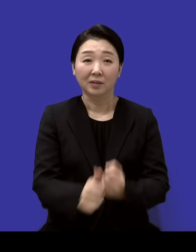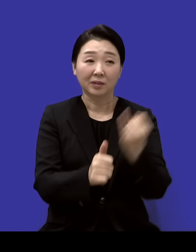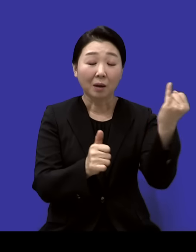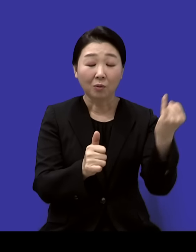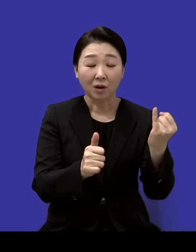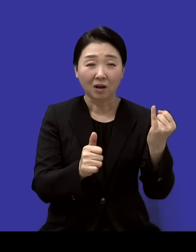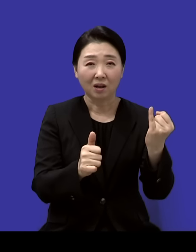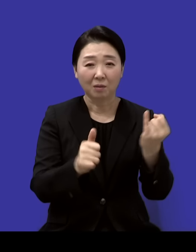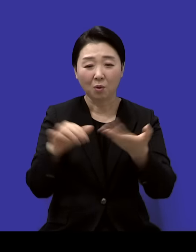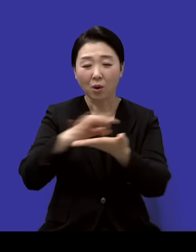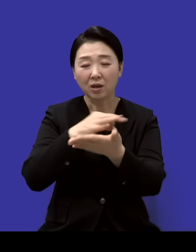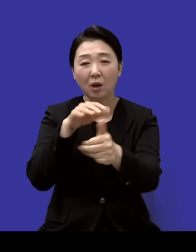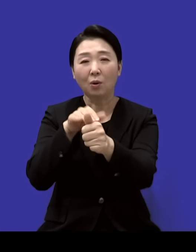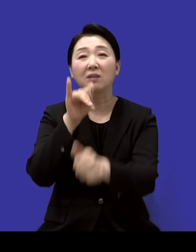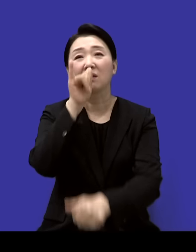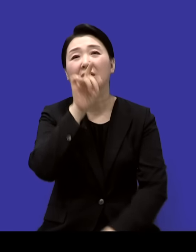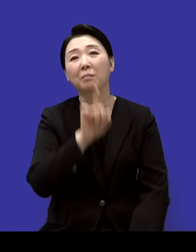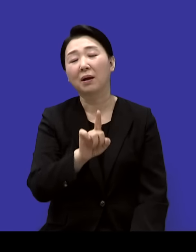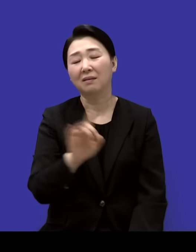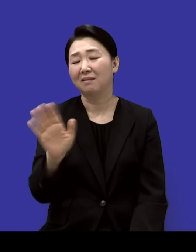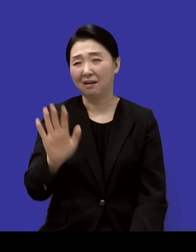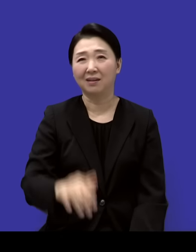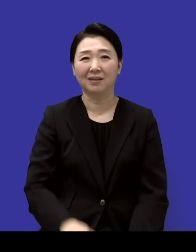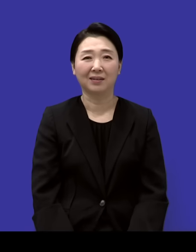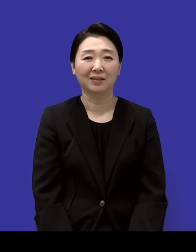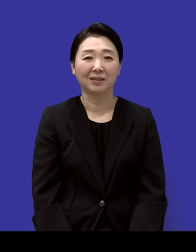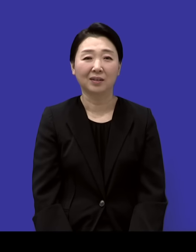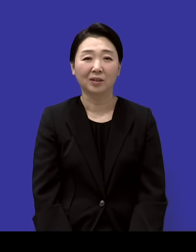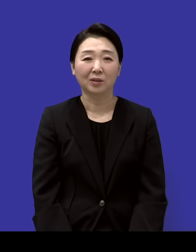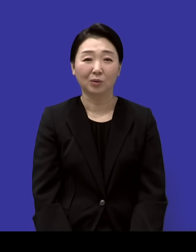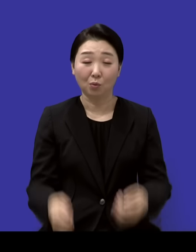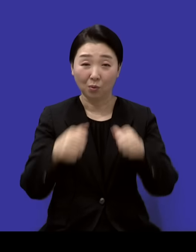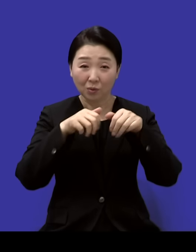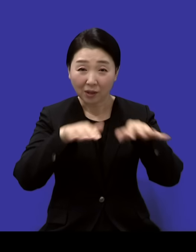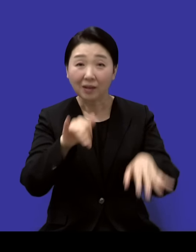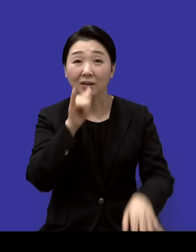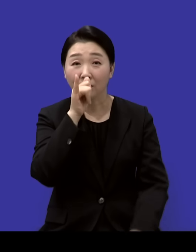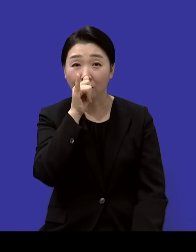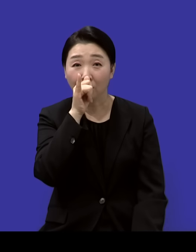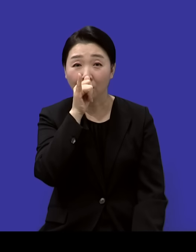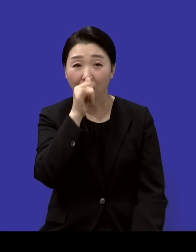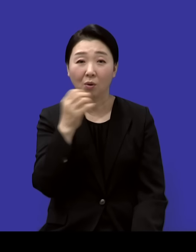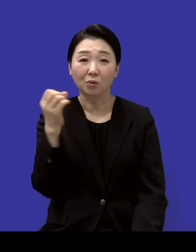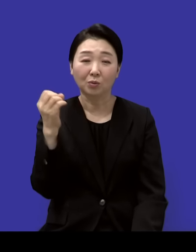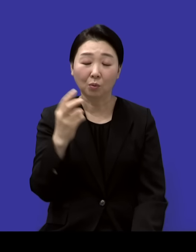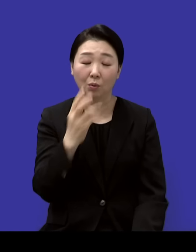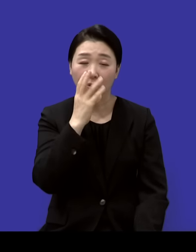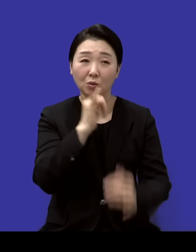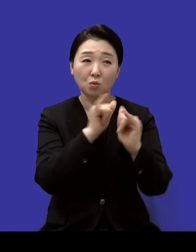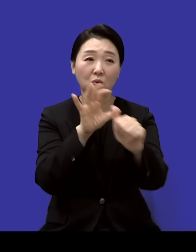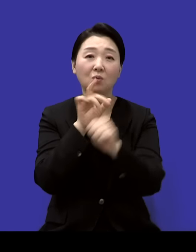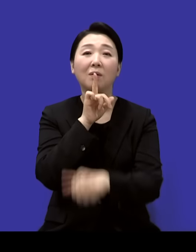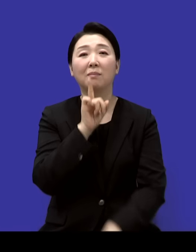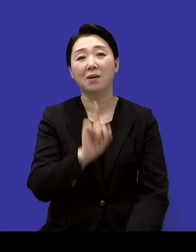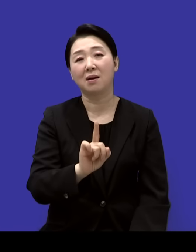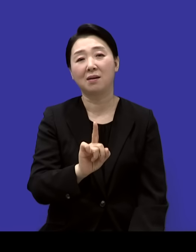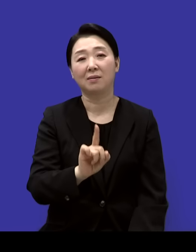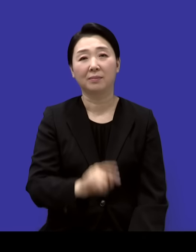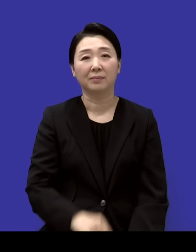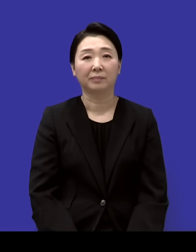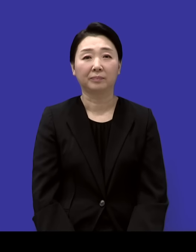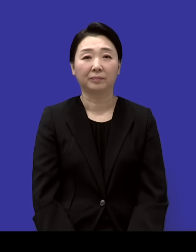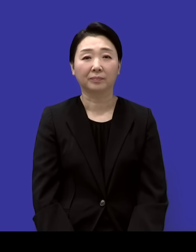뭐 이런 얘기도 하고, 근데 예. 전혀 아니거든요. 예. 그리고 또 뭐 다단계를 하면서 뭐 이렇게 성도를 사용한다든지 막 이런 것도